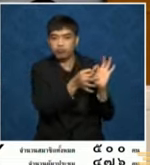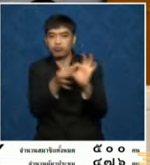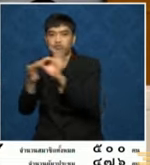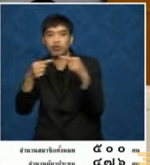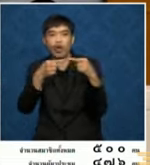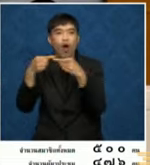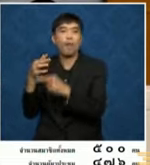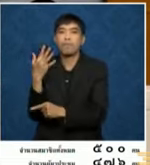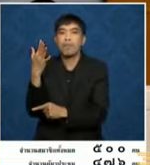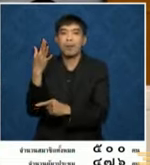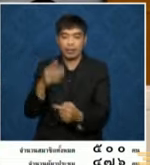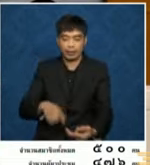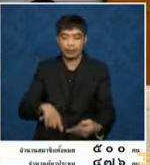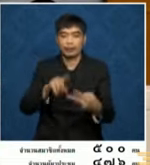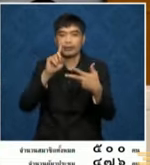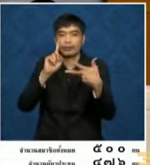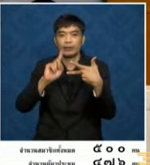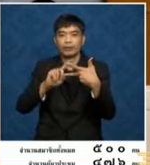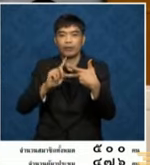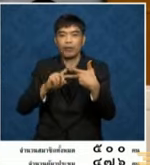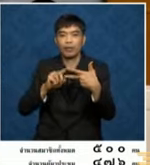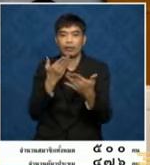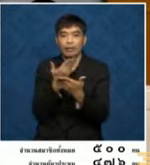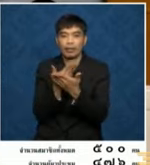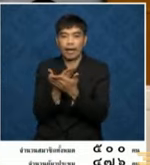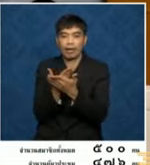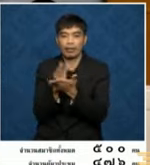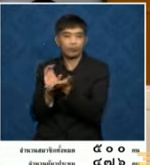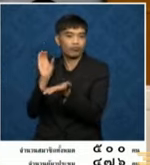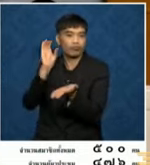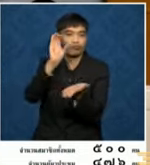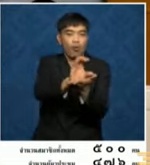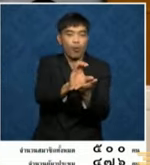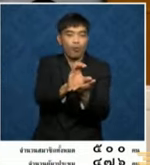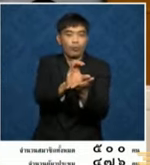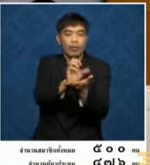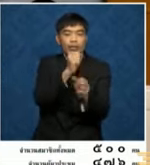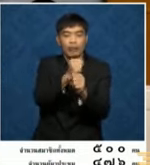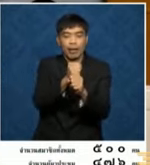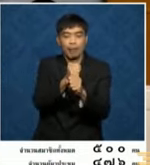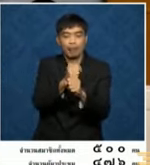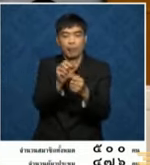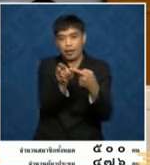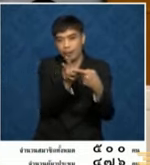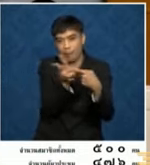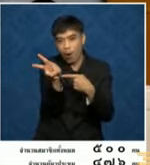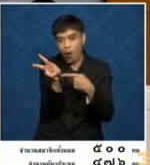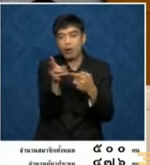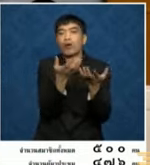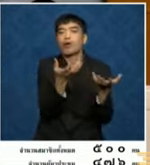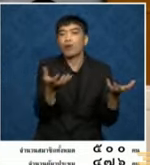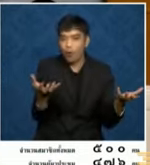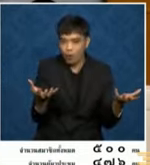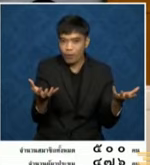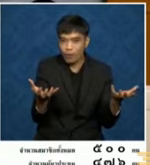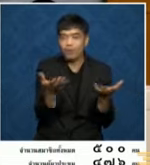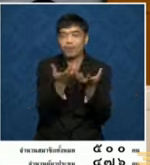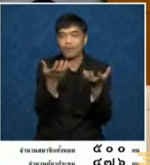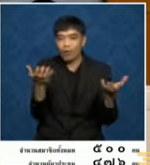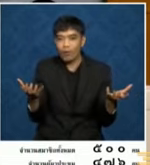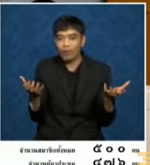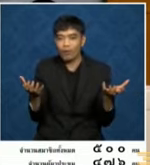วนของงบรายจ่ายลงทุนเนี่ยจะประกอบด้วยหมวดหลัก2ส่วนครับอันนึงคือครุพันธ์นะครับซึ่งรว